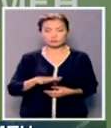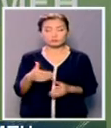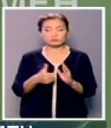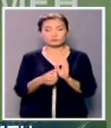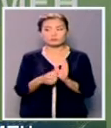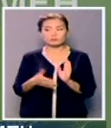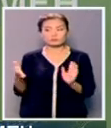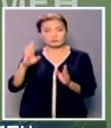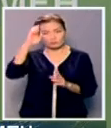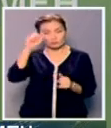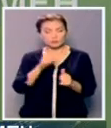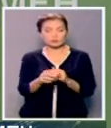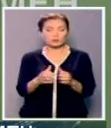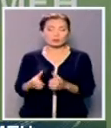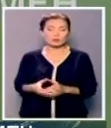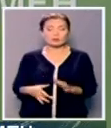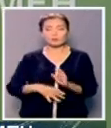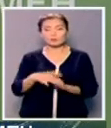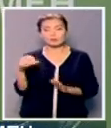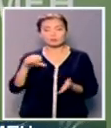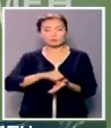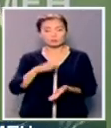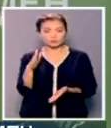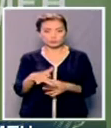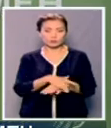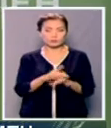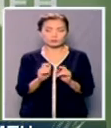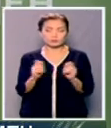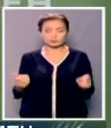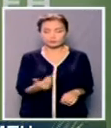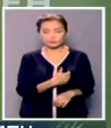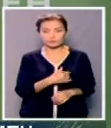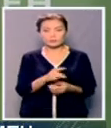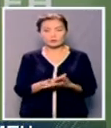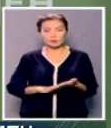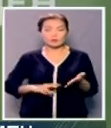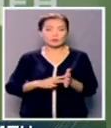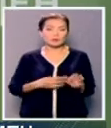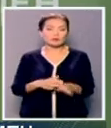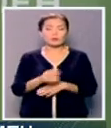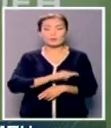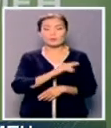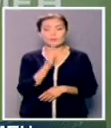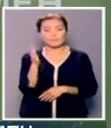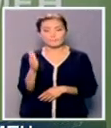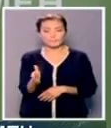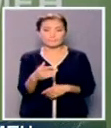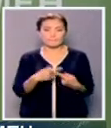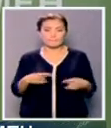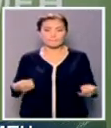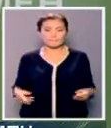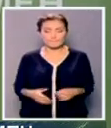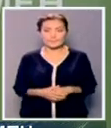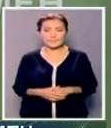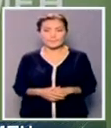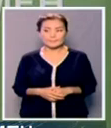600-ге жуық үкіметтік емес ұйымдардың ішінен қатысам, еліме айтарым бар, ары қарай осы жобамды жүзеге асыратын ойым бар деген осы